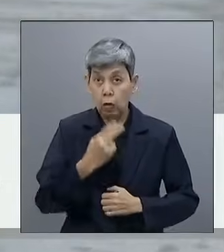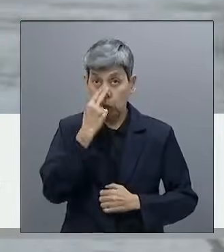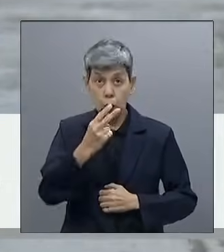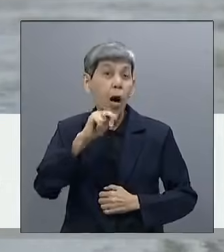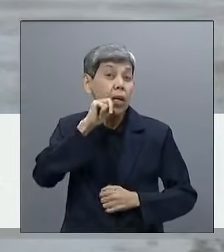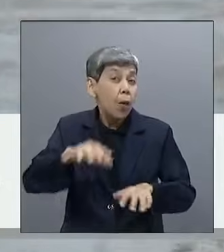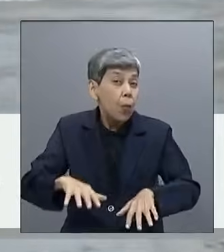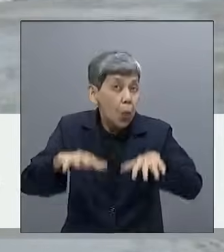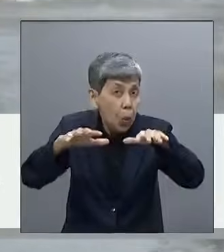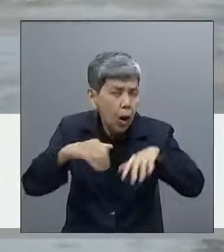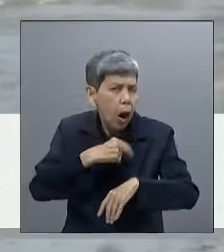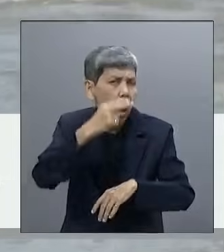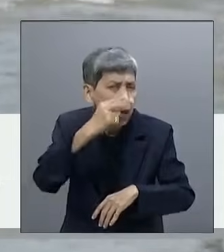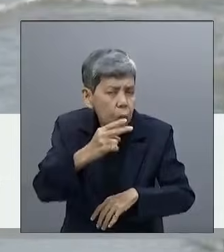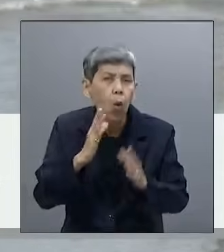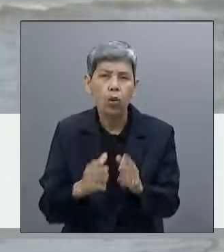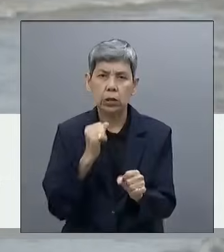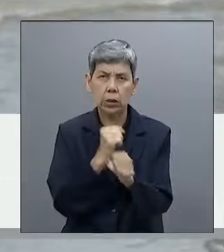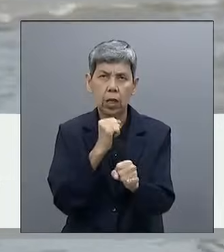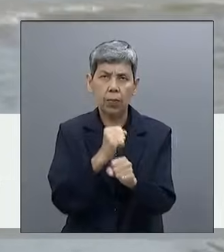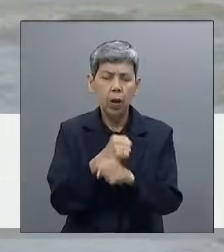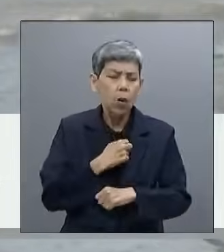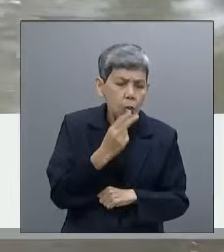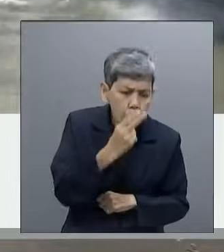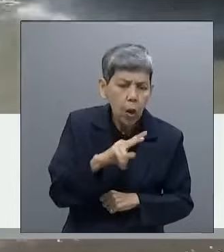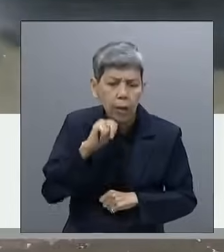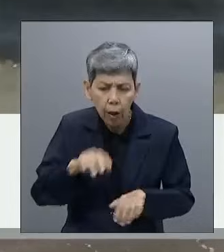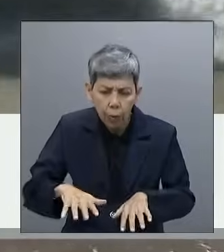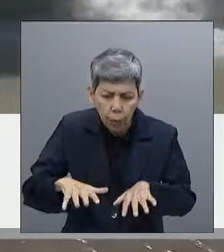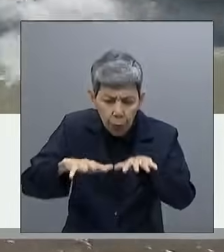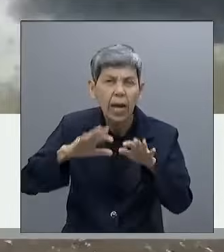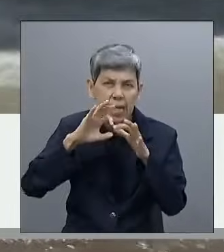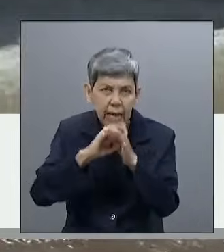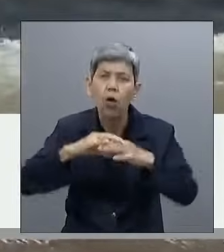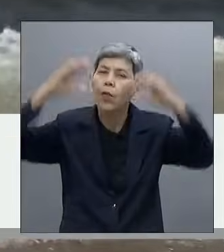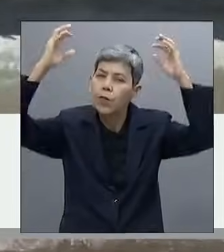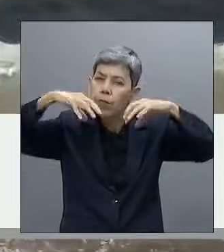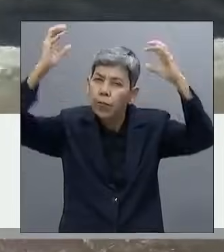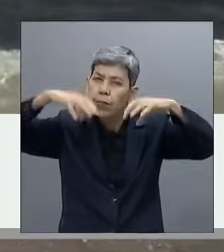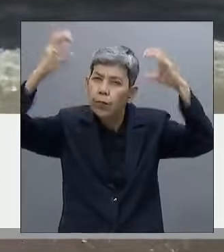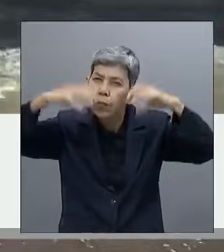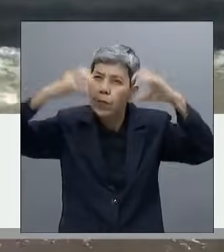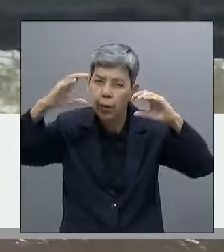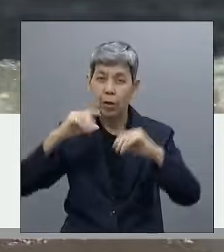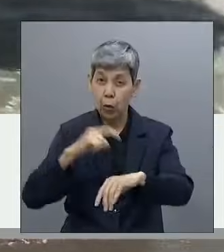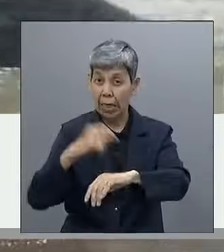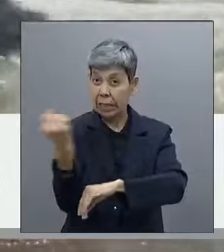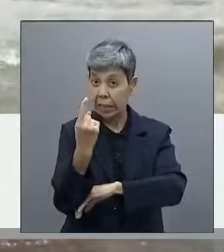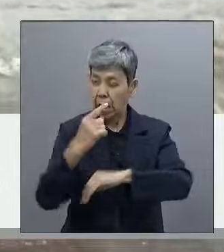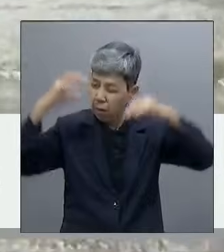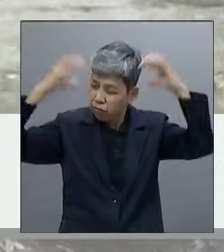ำท่วมมีข้อสังเกตจากเจ้าหน้าที่ที่เดินดูระดับน้ำบอกว่าอาจจะเกิดจากฝนที่ตกกันตั้งแต่ช่วงตีหนึ่งเมื่อคื